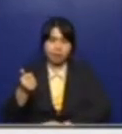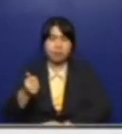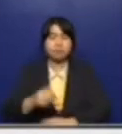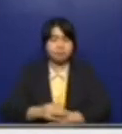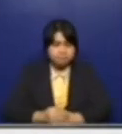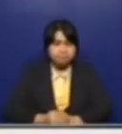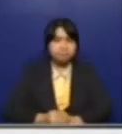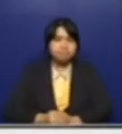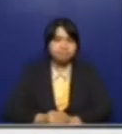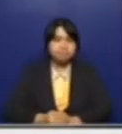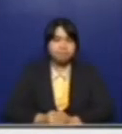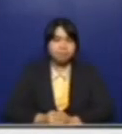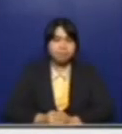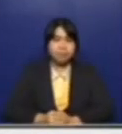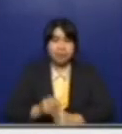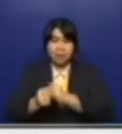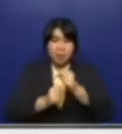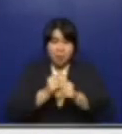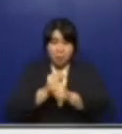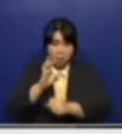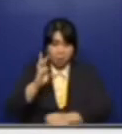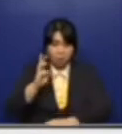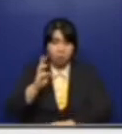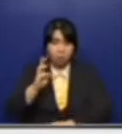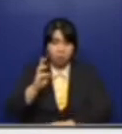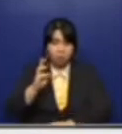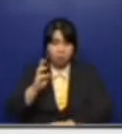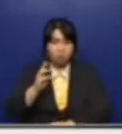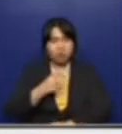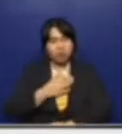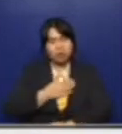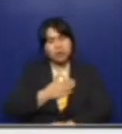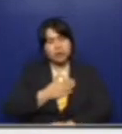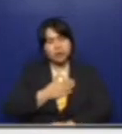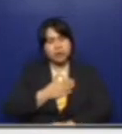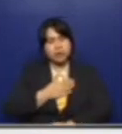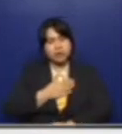านครับ6ปีที่ผ่านมาเนี่ยผมคิดว่